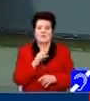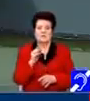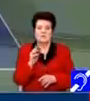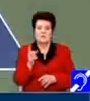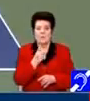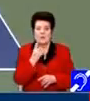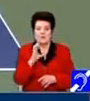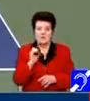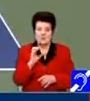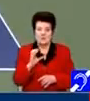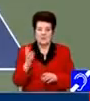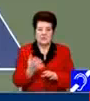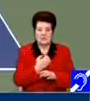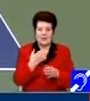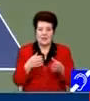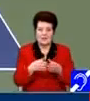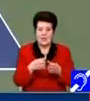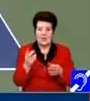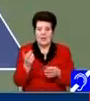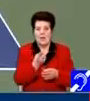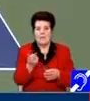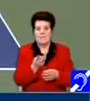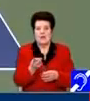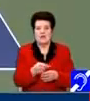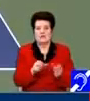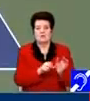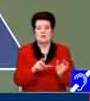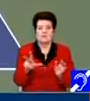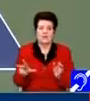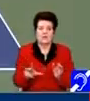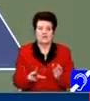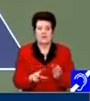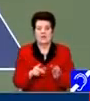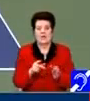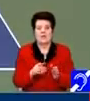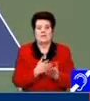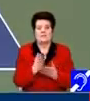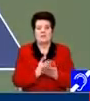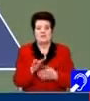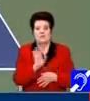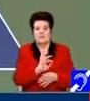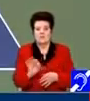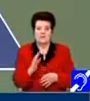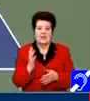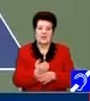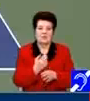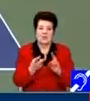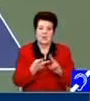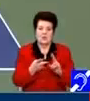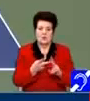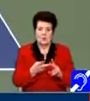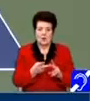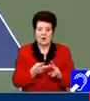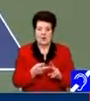în primul set, câștigat de perechea Peșche-Melikar cu 6 la 3. Cu un prim serviciu excelent, Halep și Begu s-au regăsit în al doilea act,